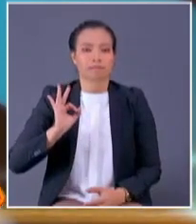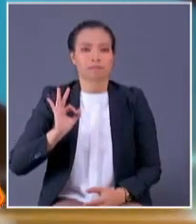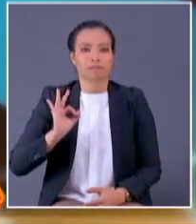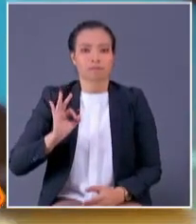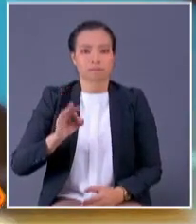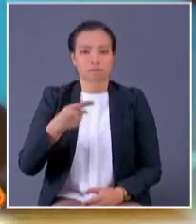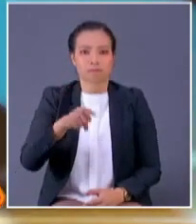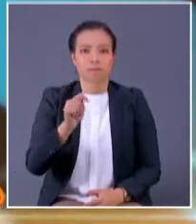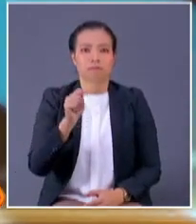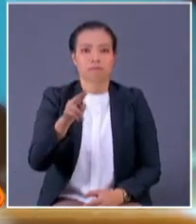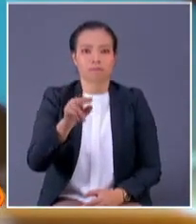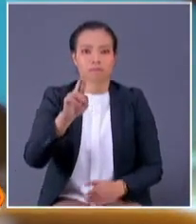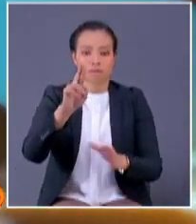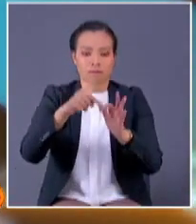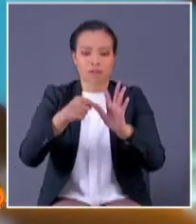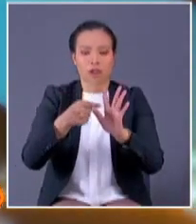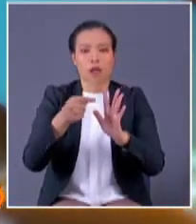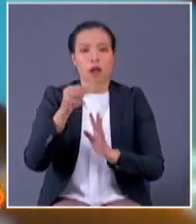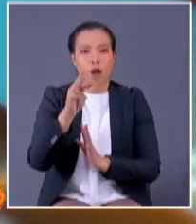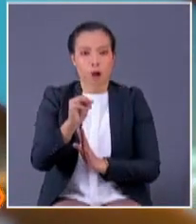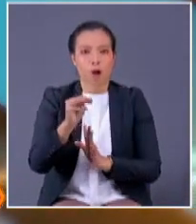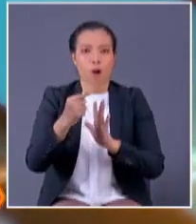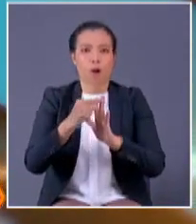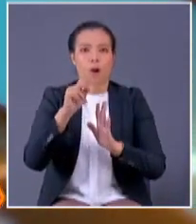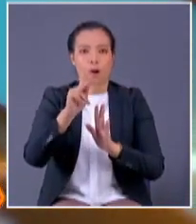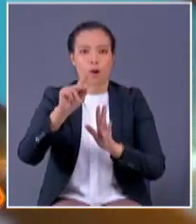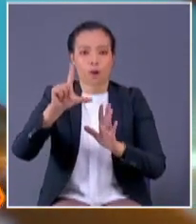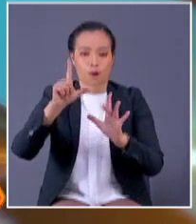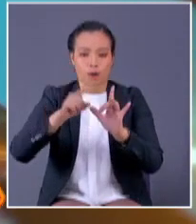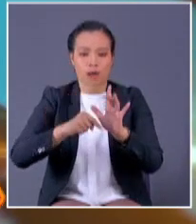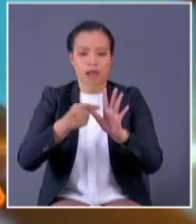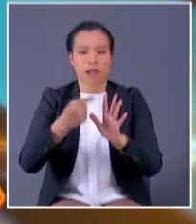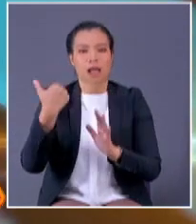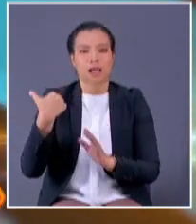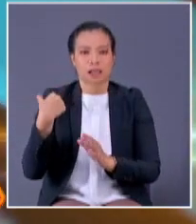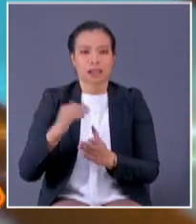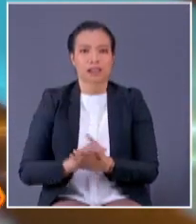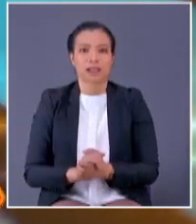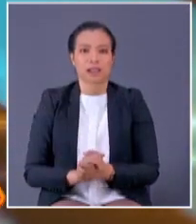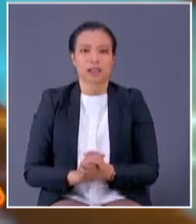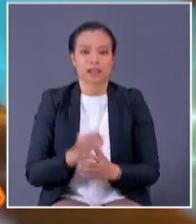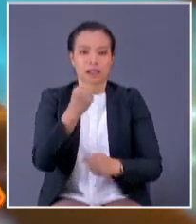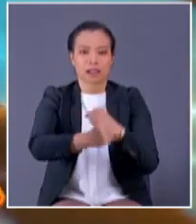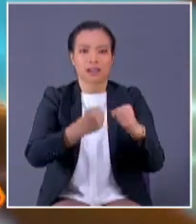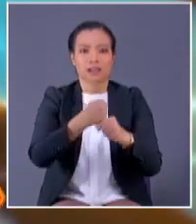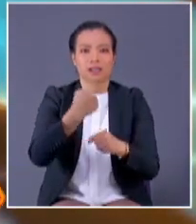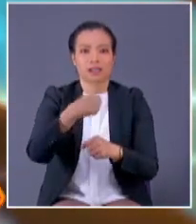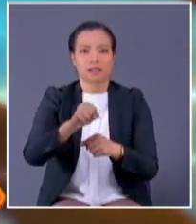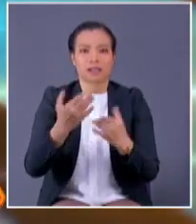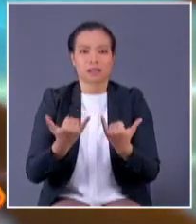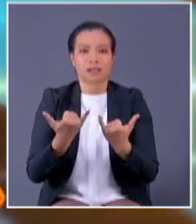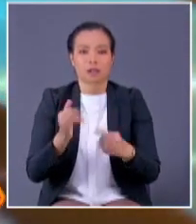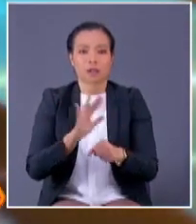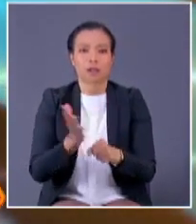หลวงหรือร่มเกล้าเนี่ยมันมีอยู่แล้วแต่ขณะนี้รถเมื่อไอ้โครงสร้างนี้มันสร้างมาตั้ง10กว่าปีแล้วตอนนี้มัน